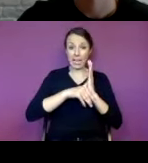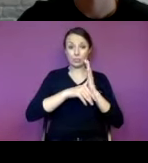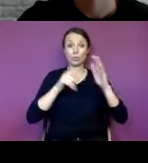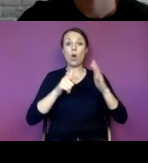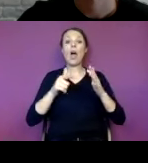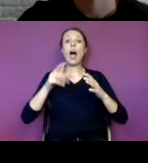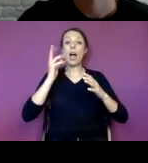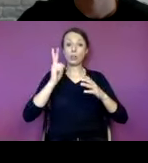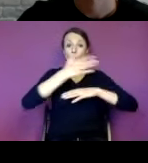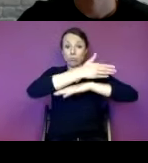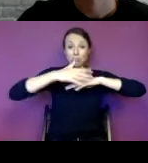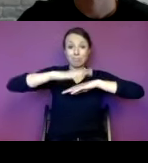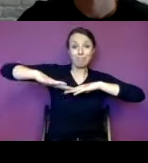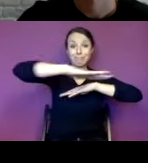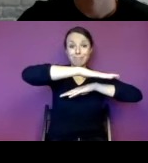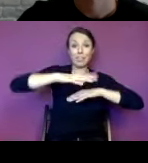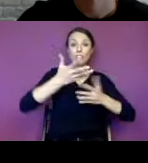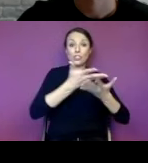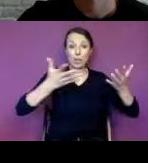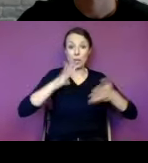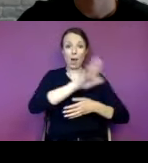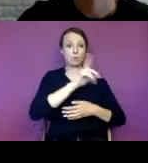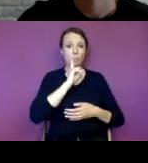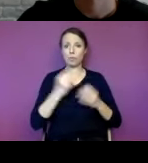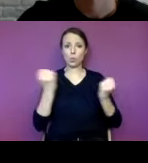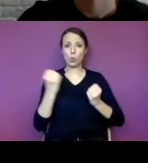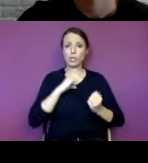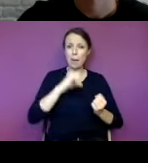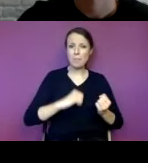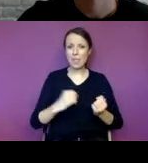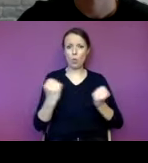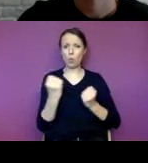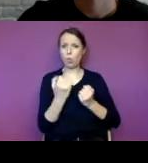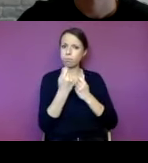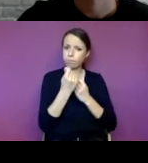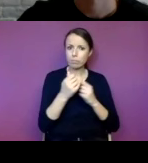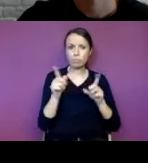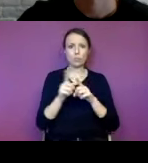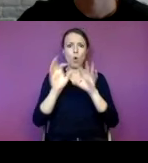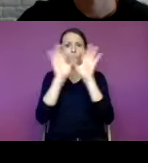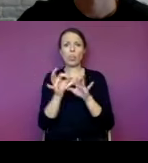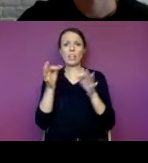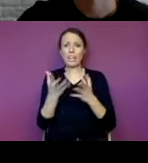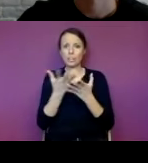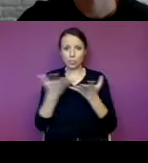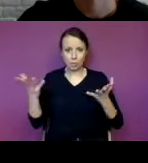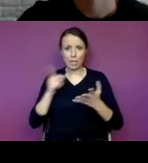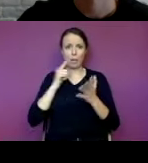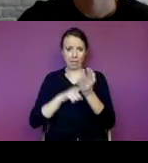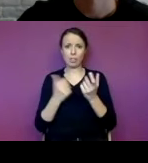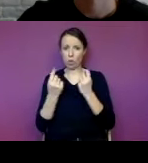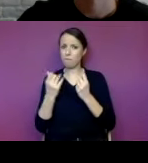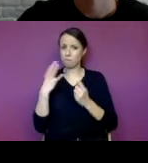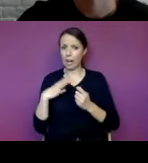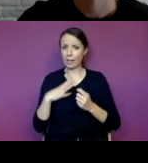Tak? To jest, nie, w ogóle ziemia jest w tej chwili bardzo cennym kapitałem. To, co ja bym chciała jeszcze tylko wspomnieć, bo wiem, że